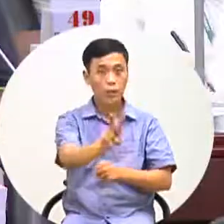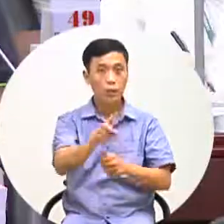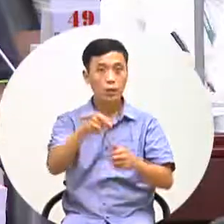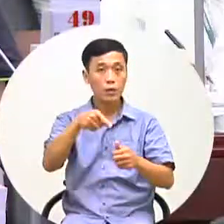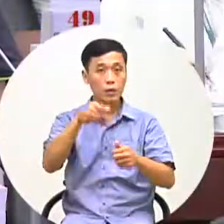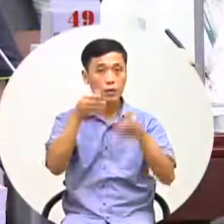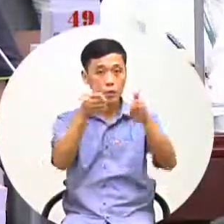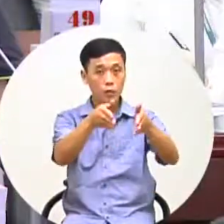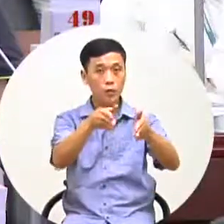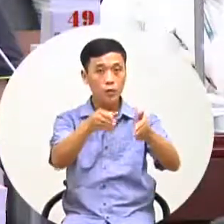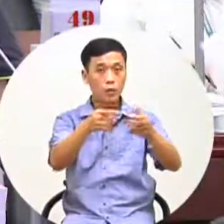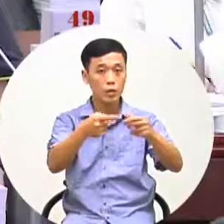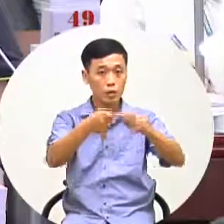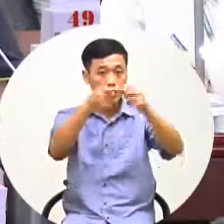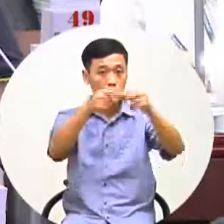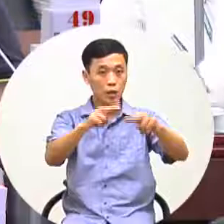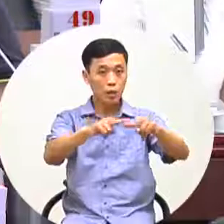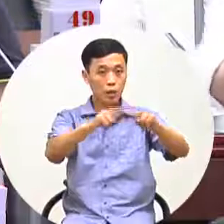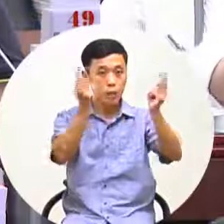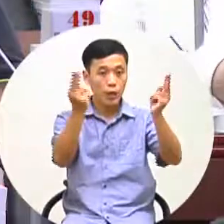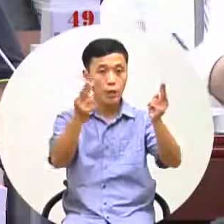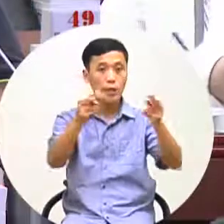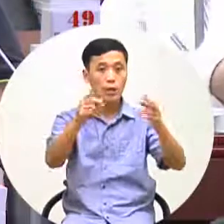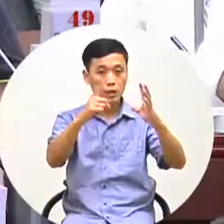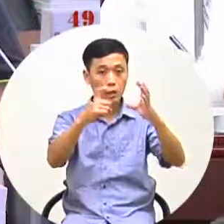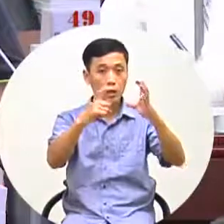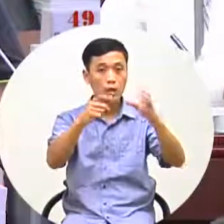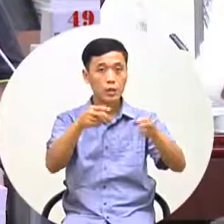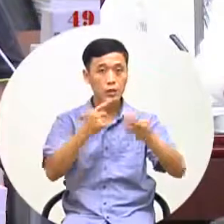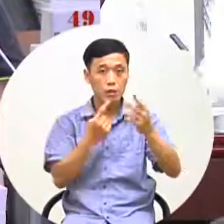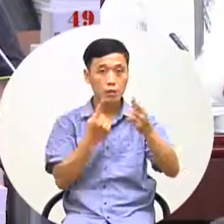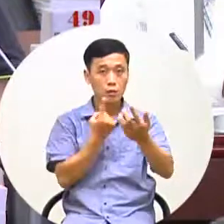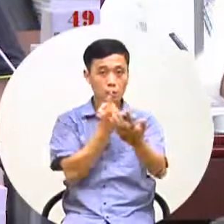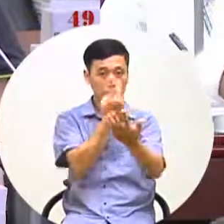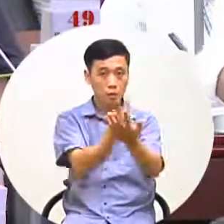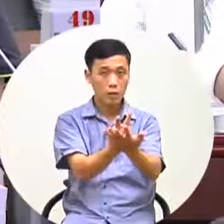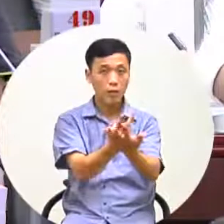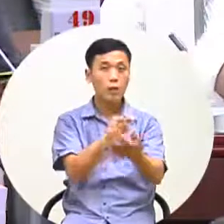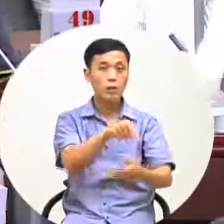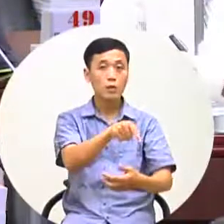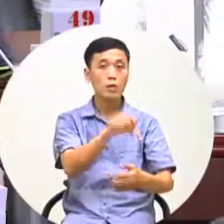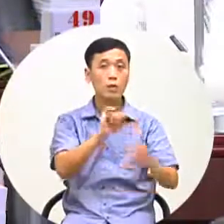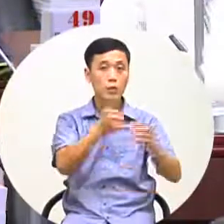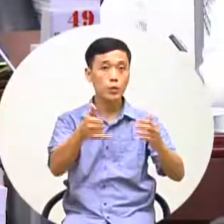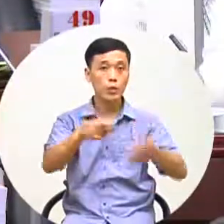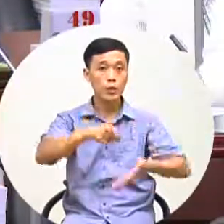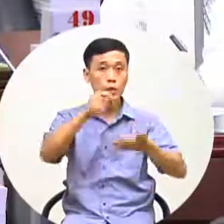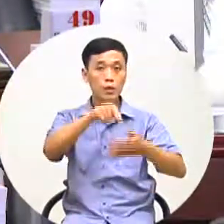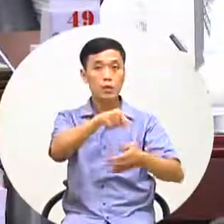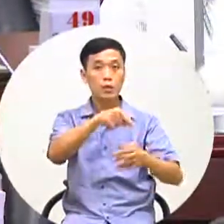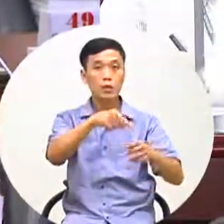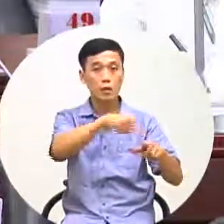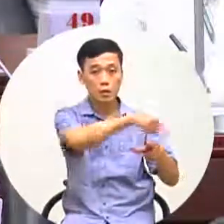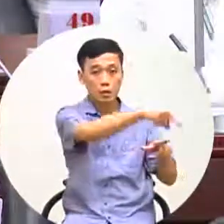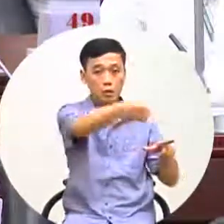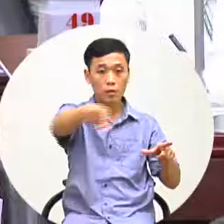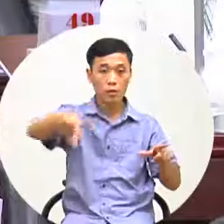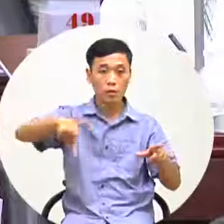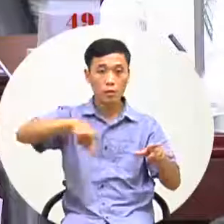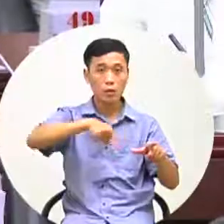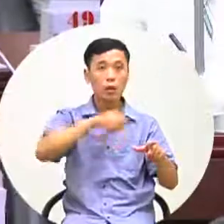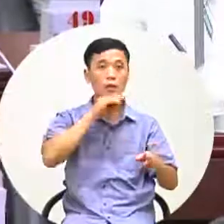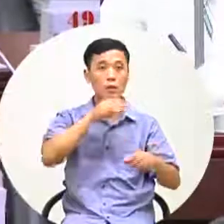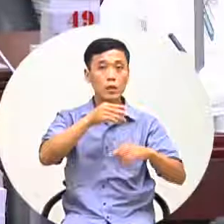实确实如议员所说，整个场域它其实很难得啊，就是它真的是水真的是源源不绝这样